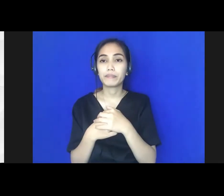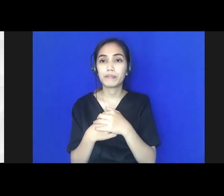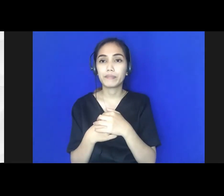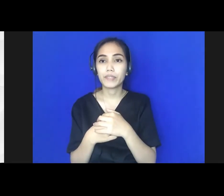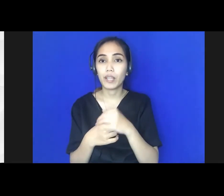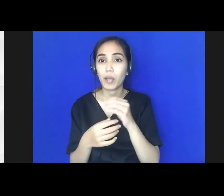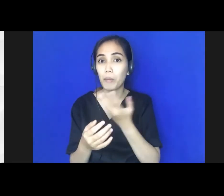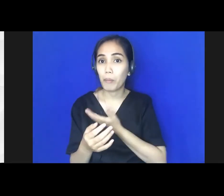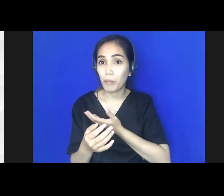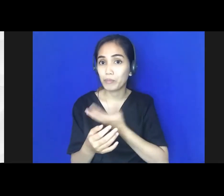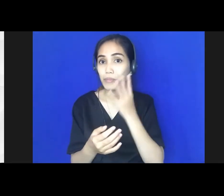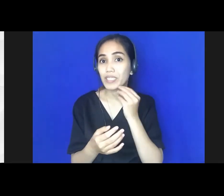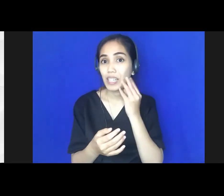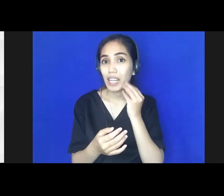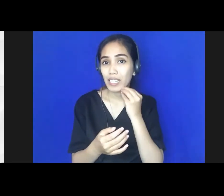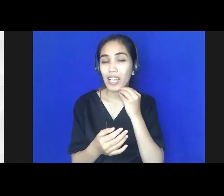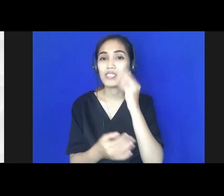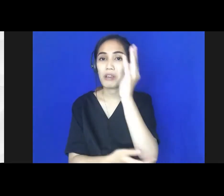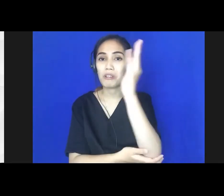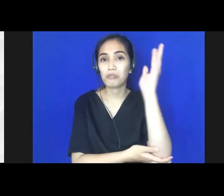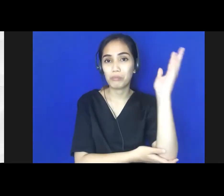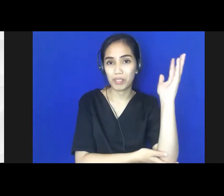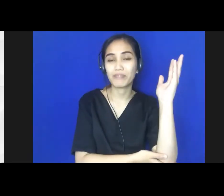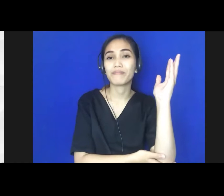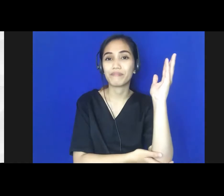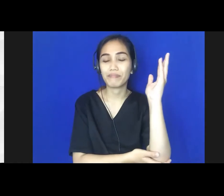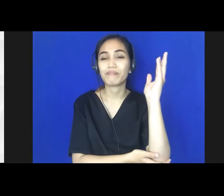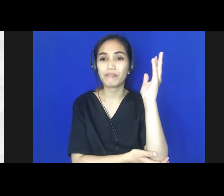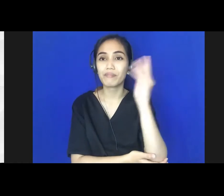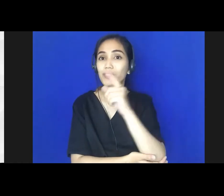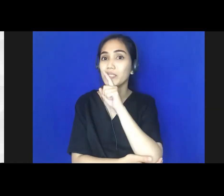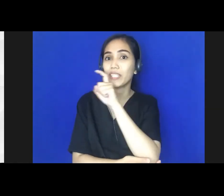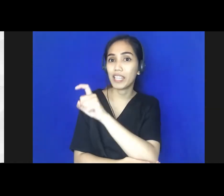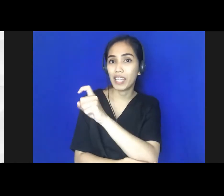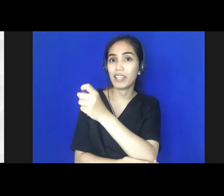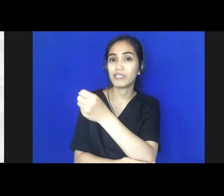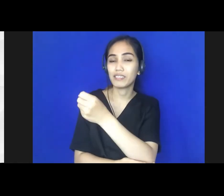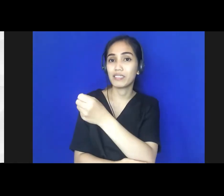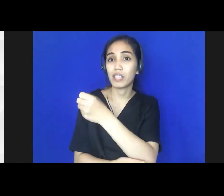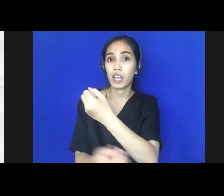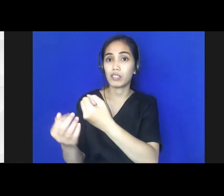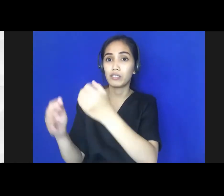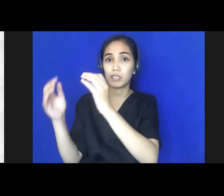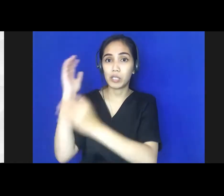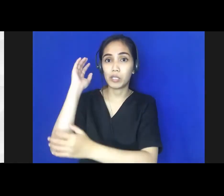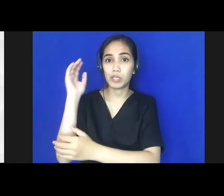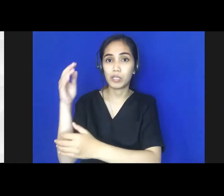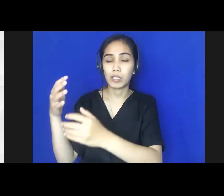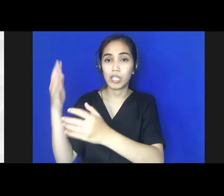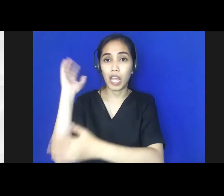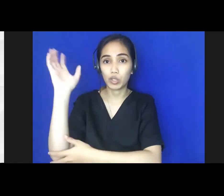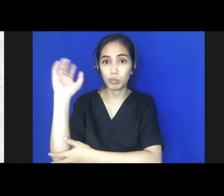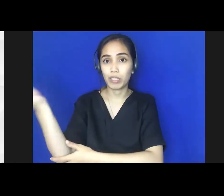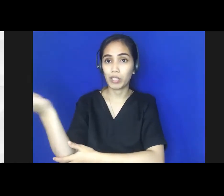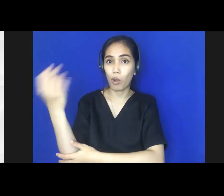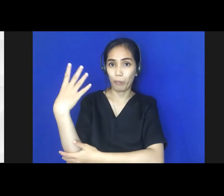mendengarkan pengalaman dari para narasumber. Saya akan memberikan pertanyaan, dan para narasumber akan kemudian berbagi